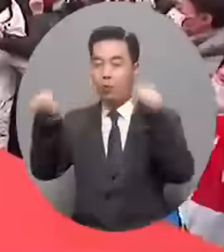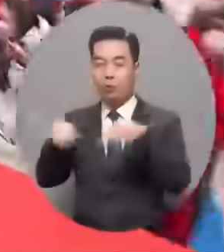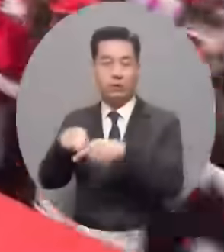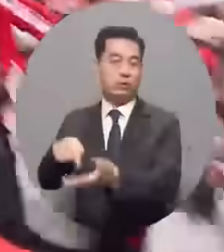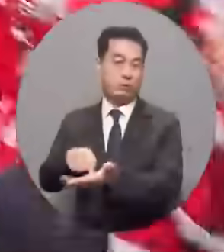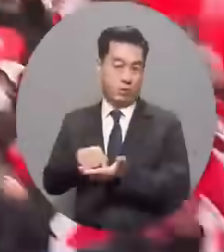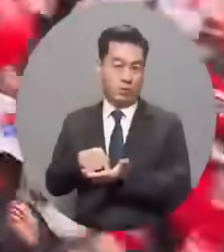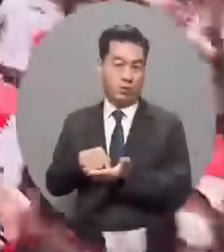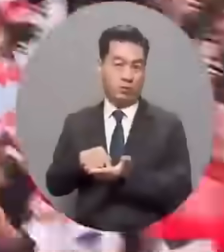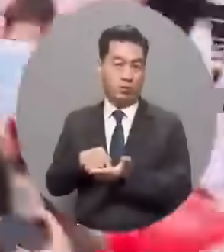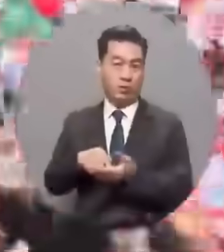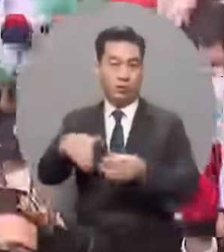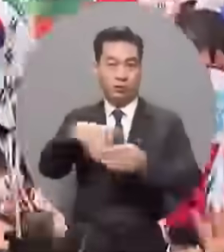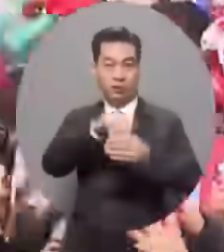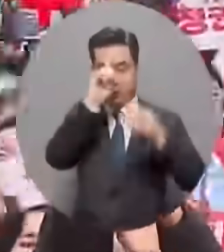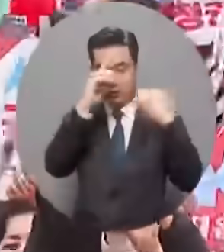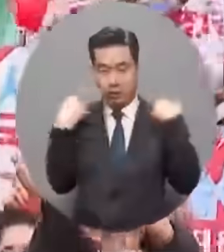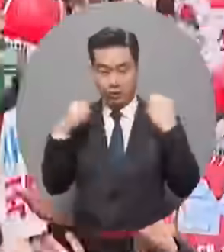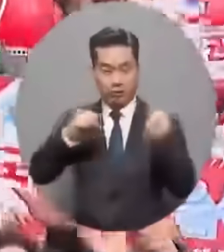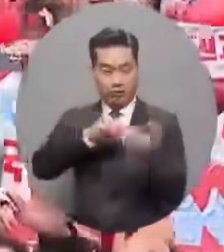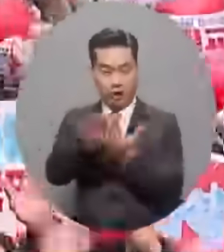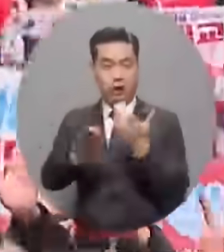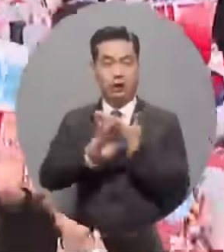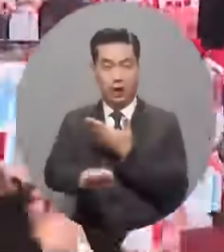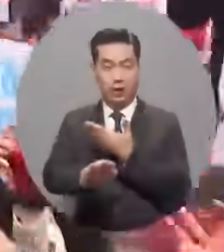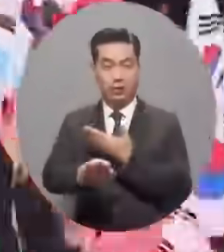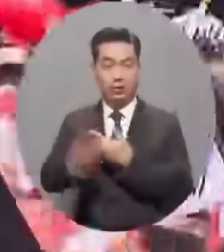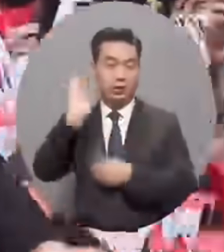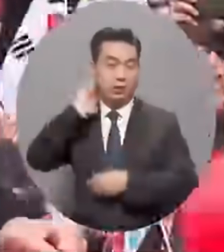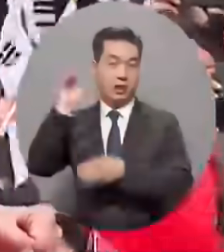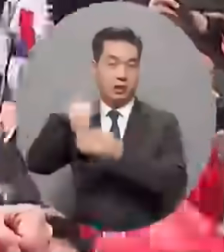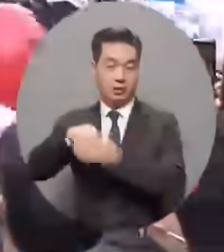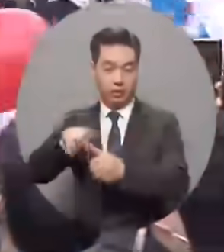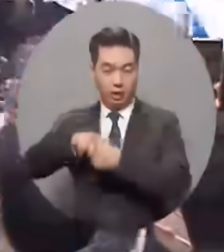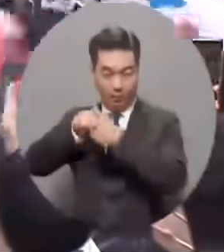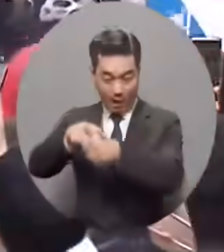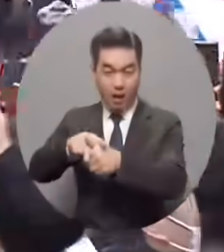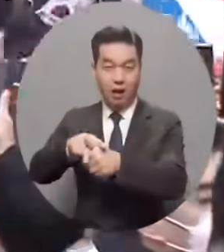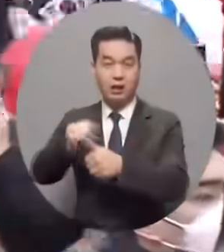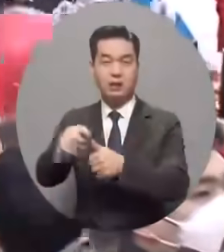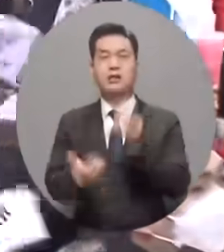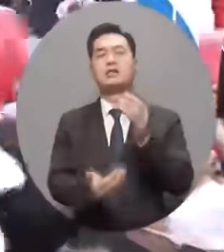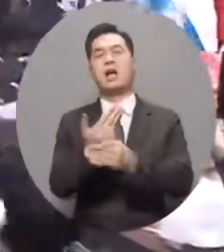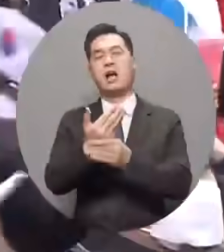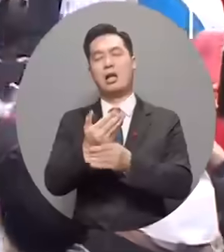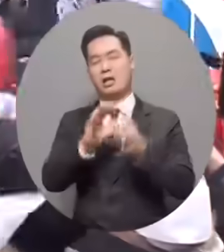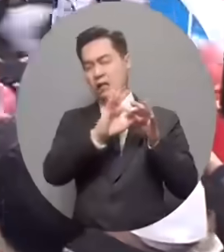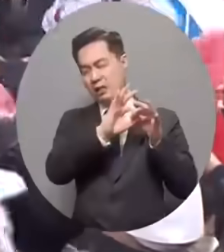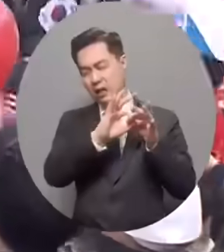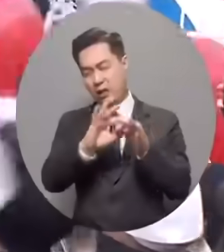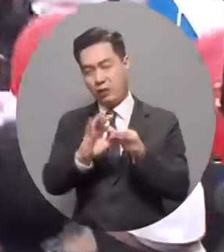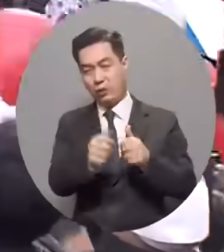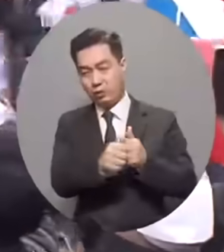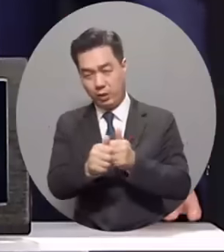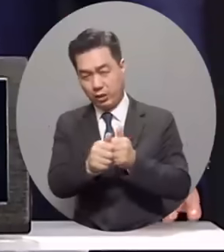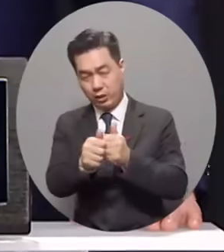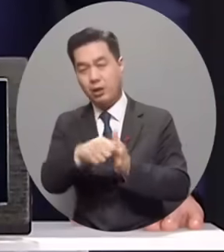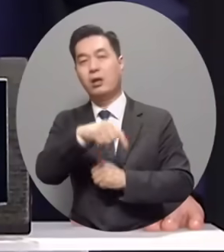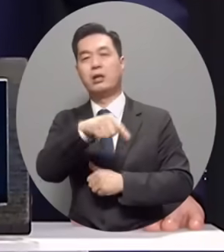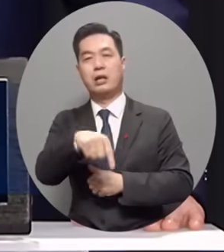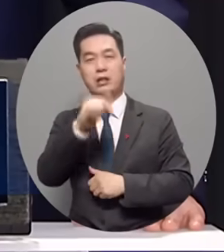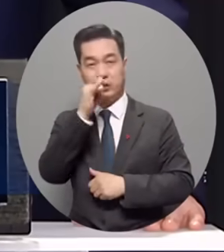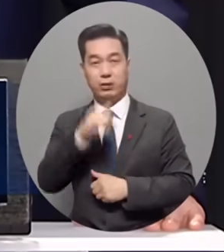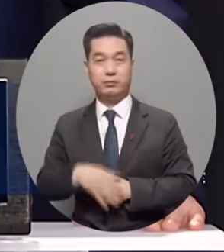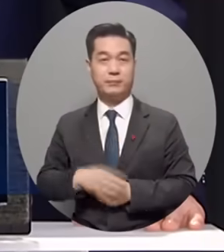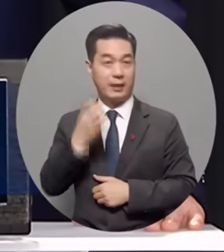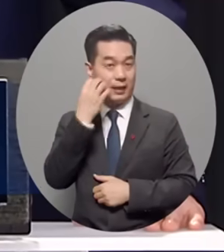정부와 거세게 충돌한 뒤 대선에 뛰어든 윤 대통령에게 이 사건은 꼬리표처럼 따라다니게 됐습니다. 한 네